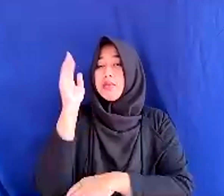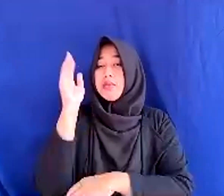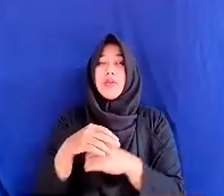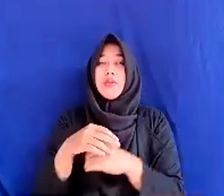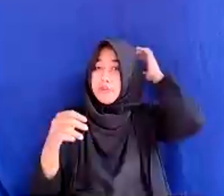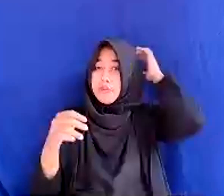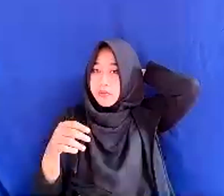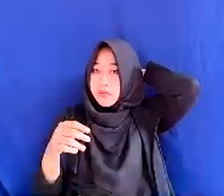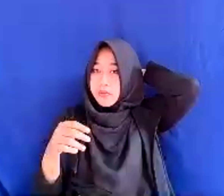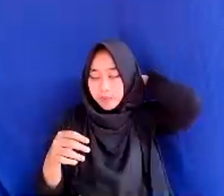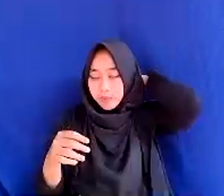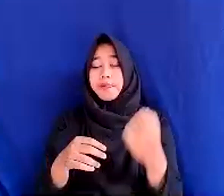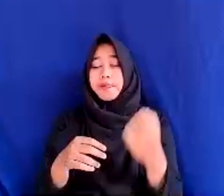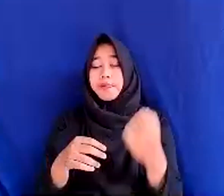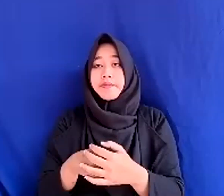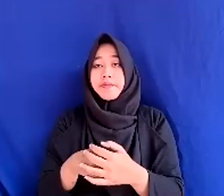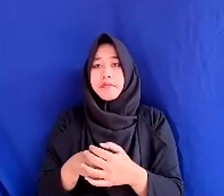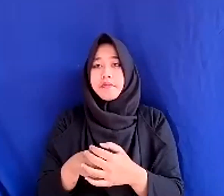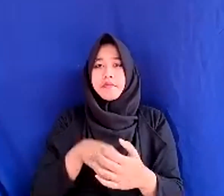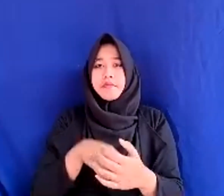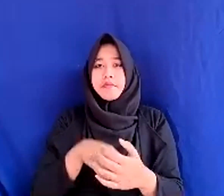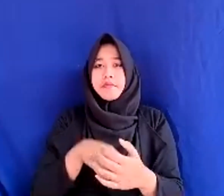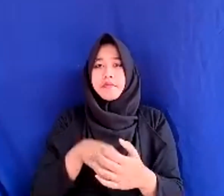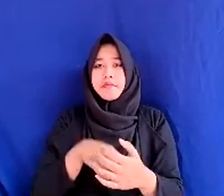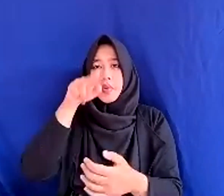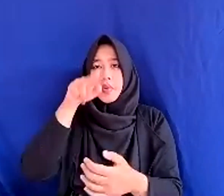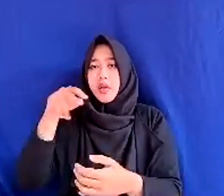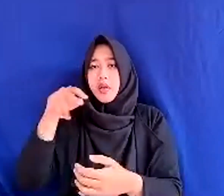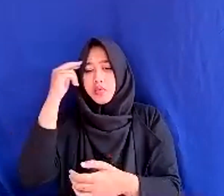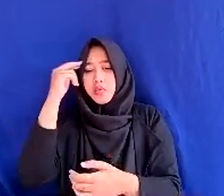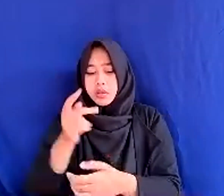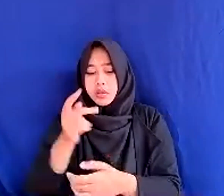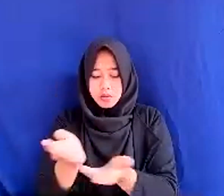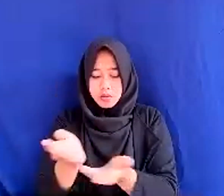pandangan-pandangan bagi kita semua. Dan akhir kata saya